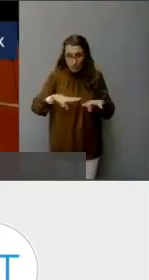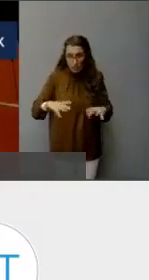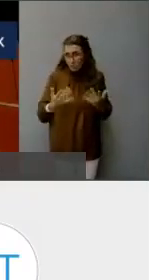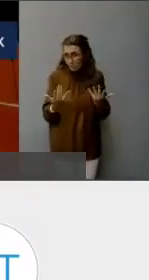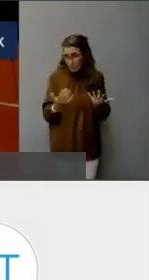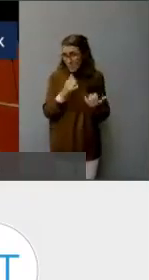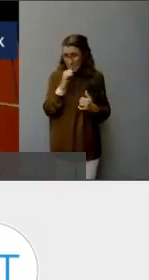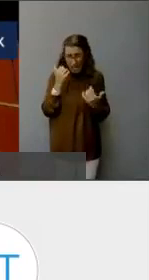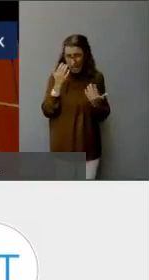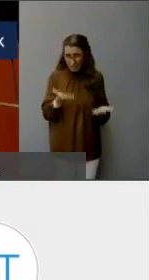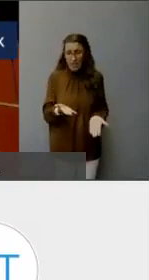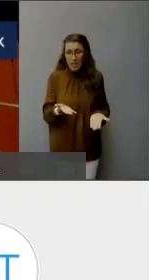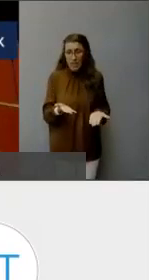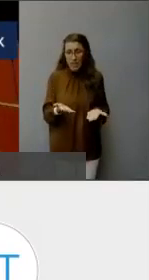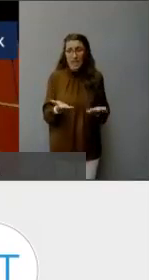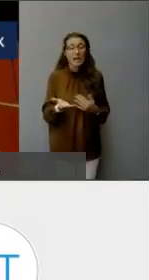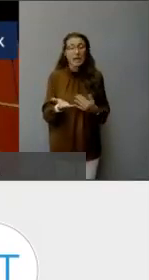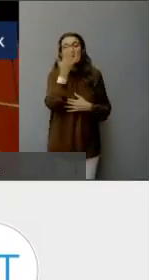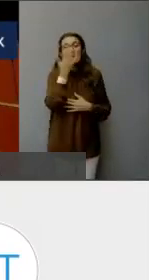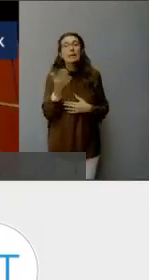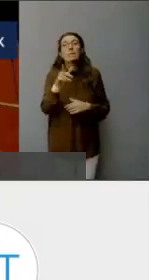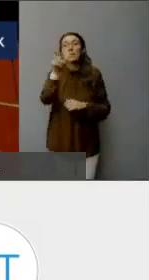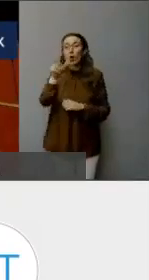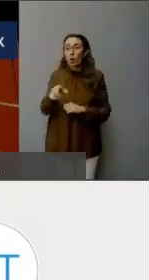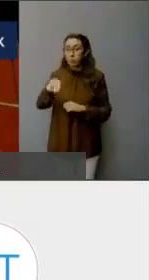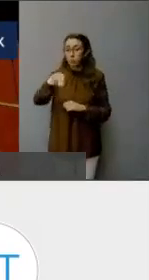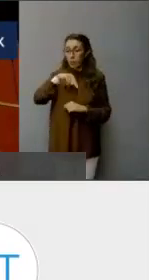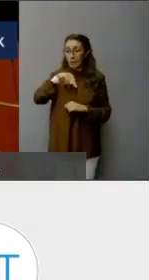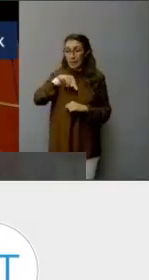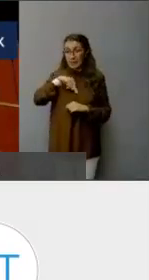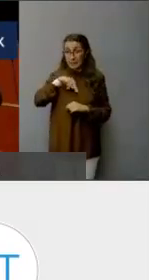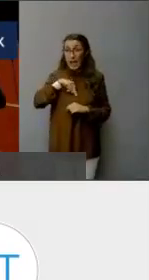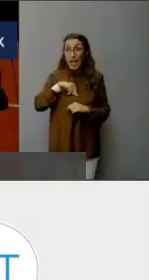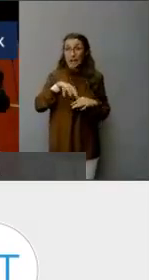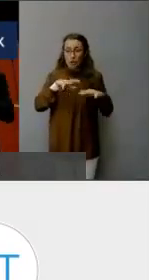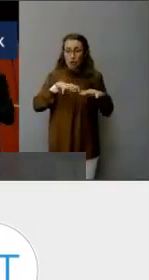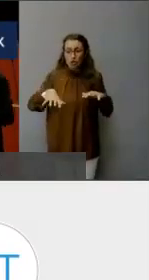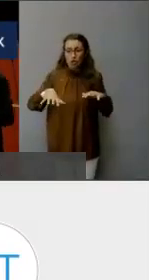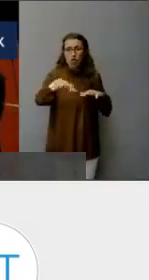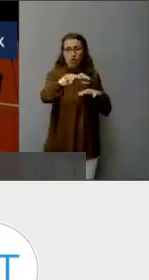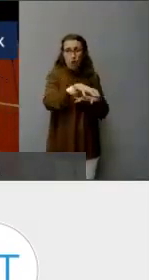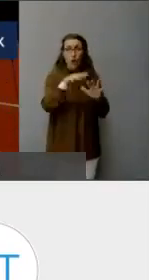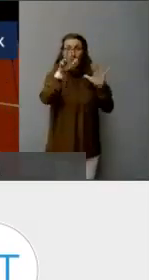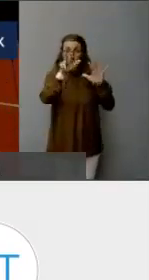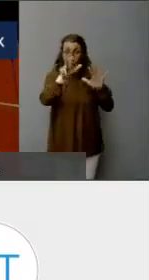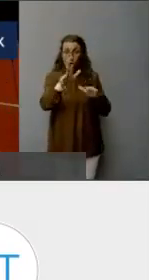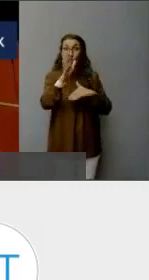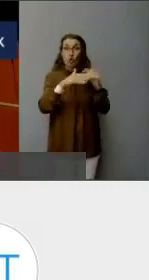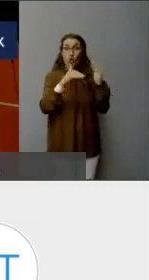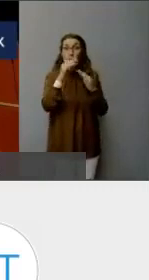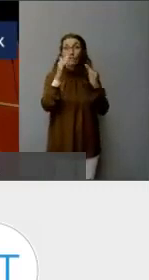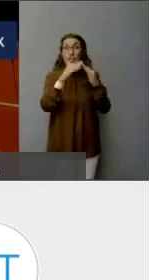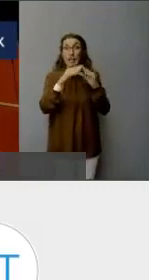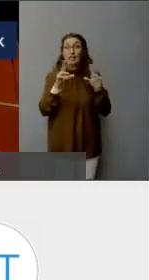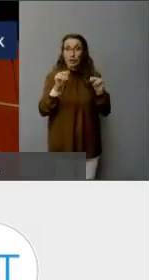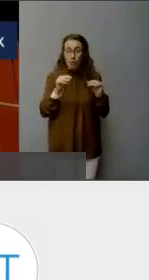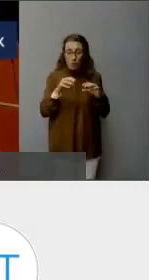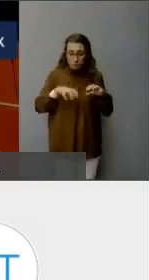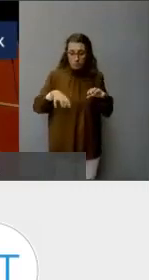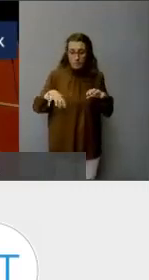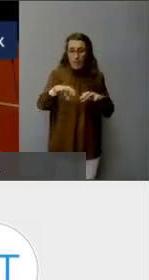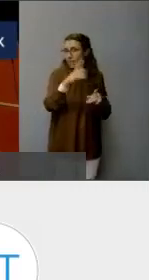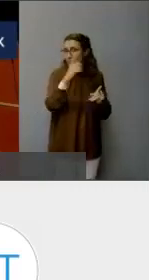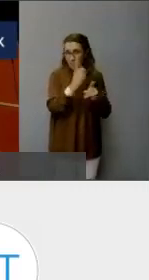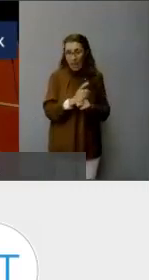il nuovo proprietario costruirà nelle otto zone a b c d e f g h 9 villette ci dovrà portare l'acqua la